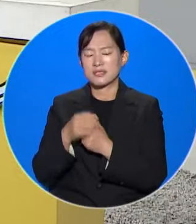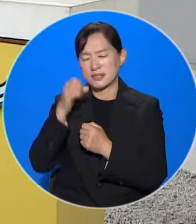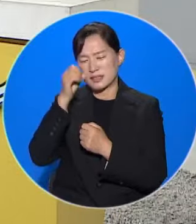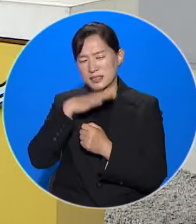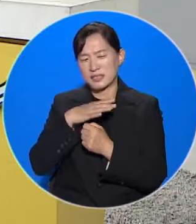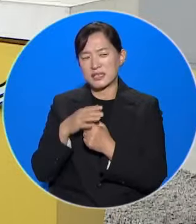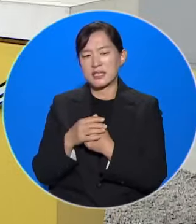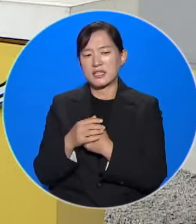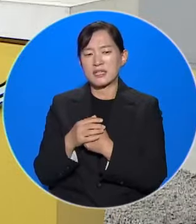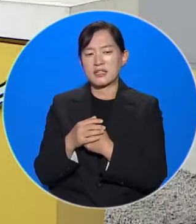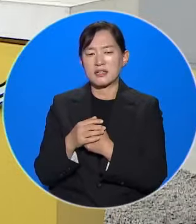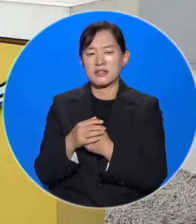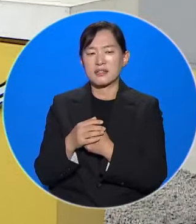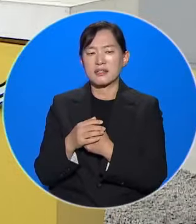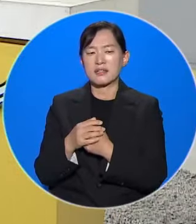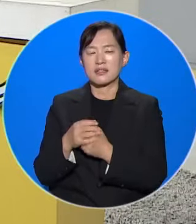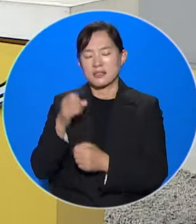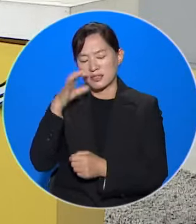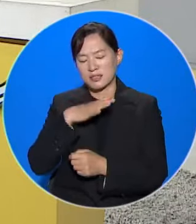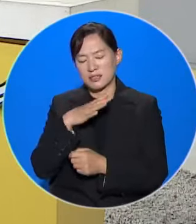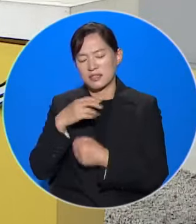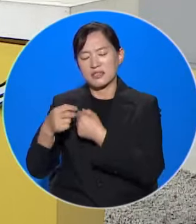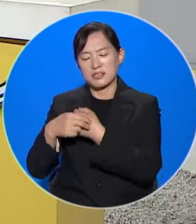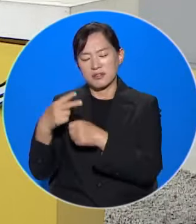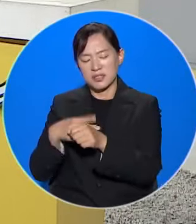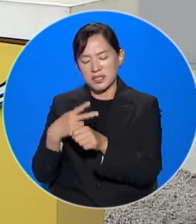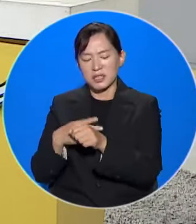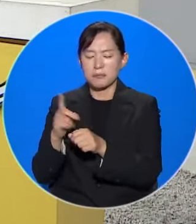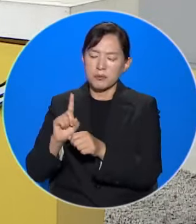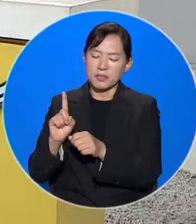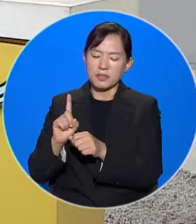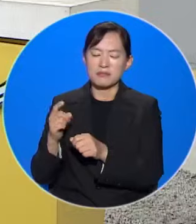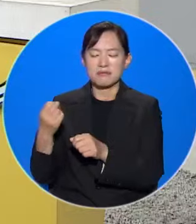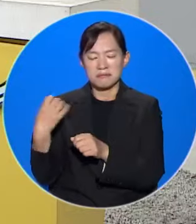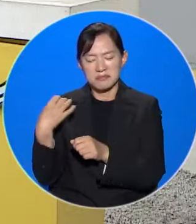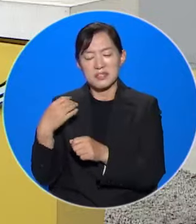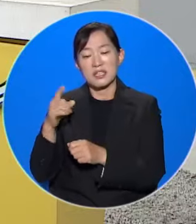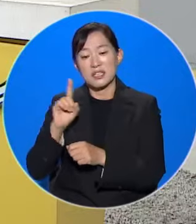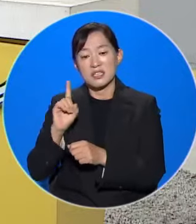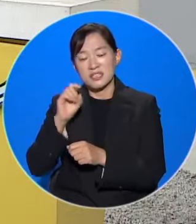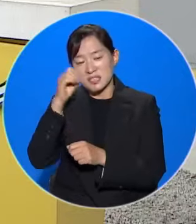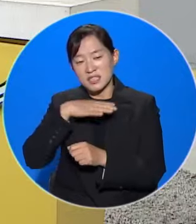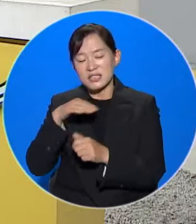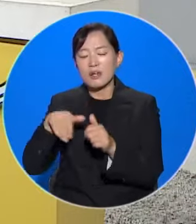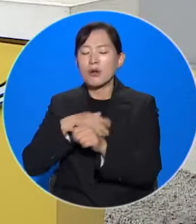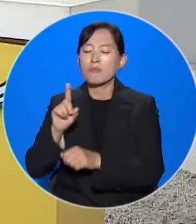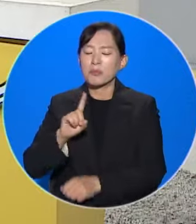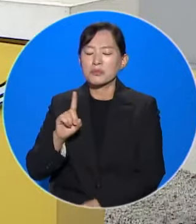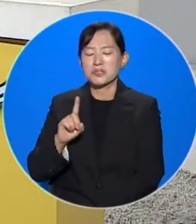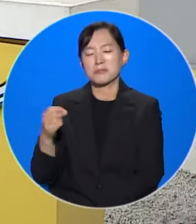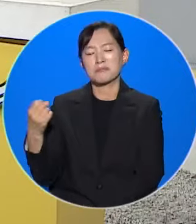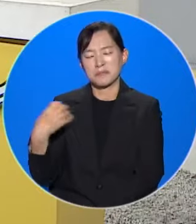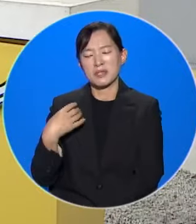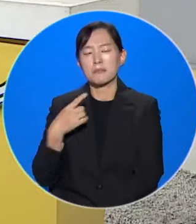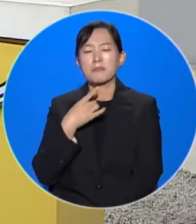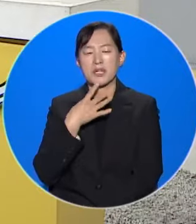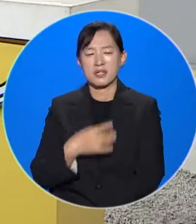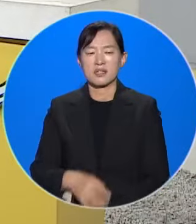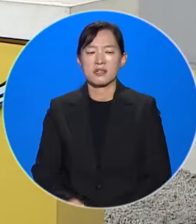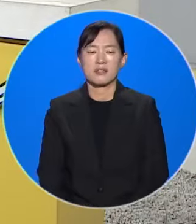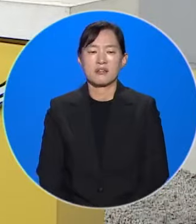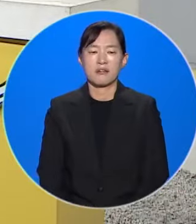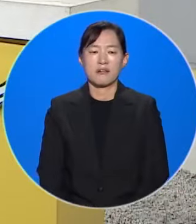이제 간호사님께서 그냥 네. 듣기만 하는 거예요. 지금 상태가 어떠냐 그냥 그런 듣기만 하거든요. 아, 그냥 출입이 어려운 거네요,